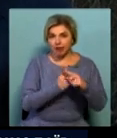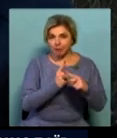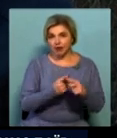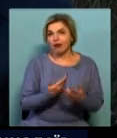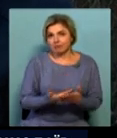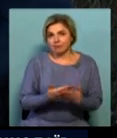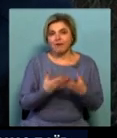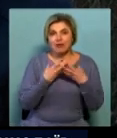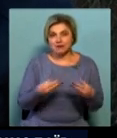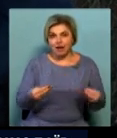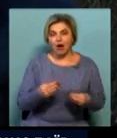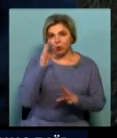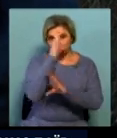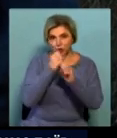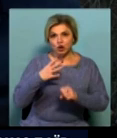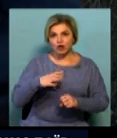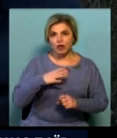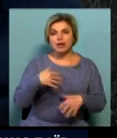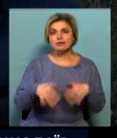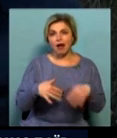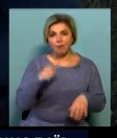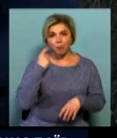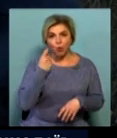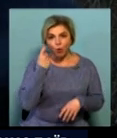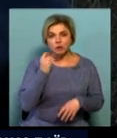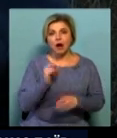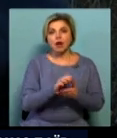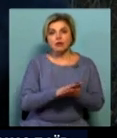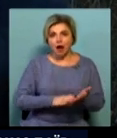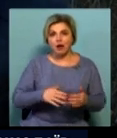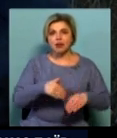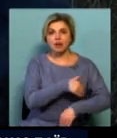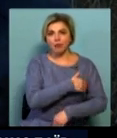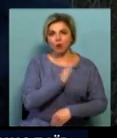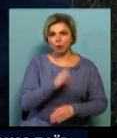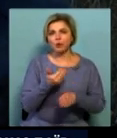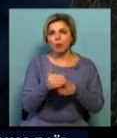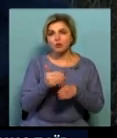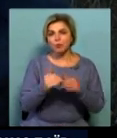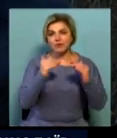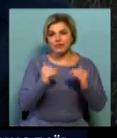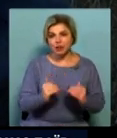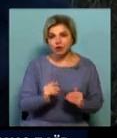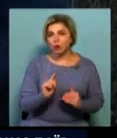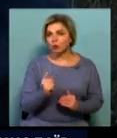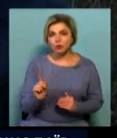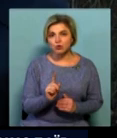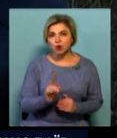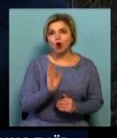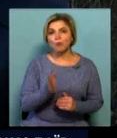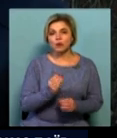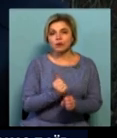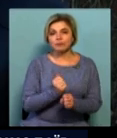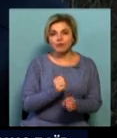весна. Вночі очікується слабий мороз, а надалі температура буде поступово знижуватися, тому що